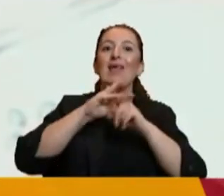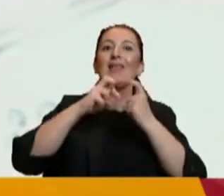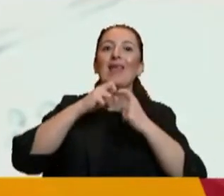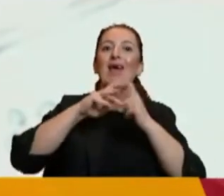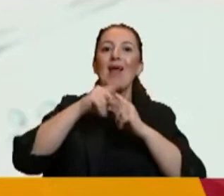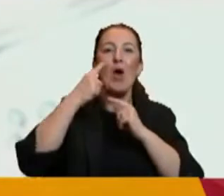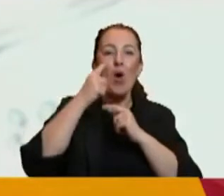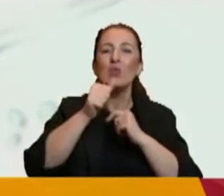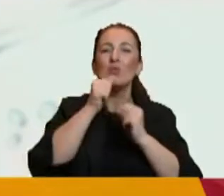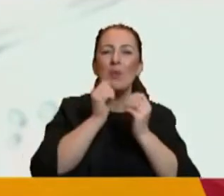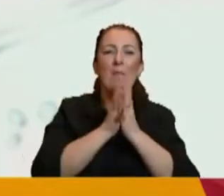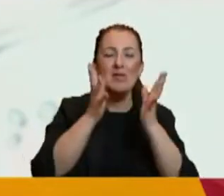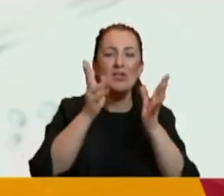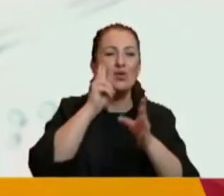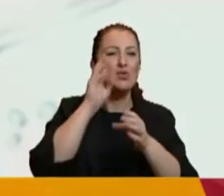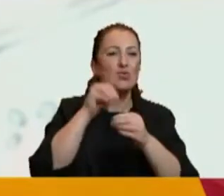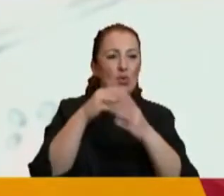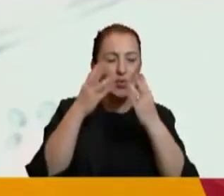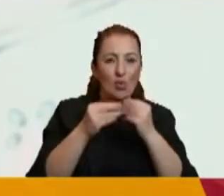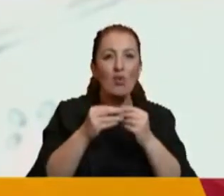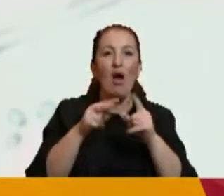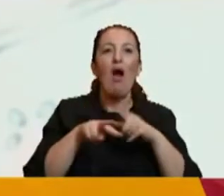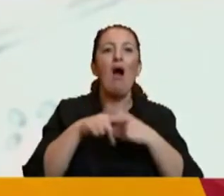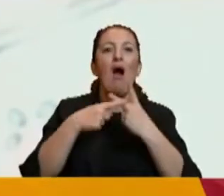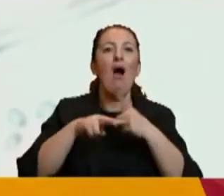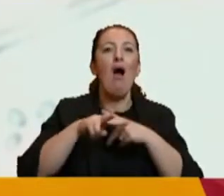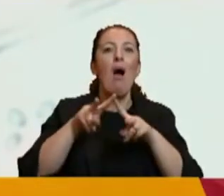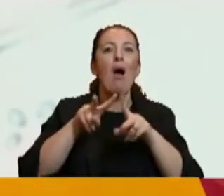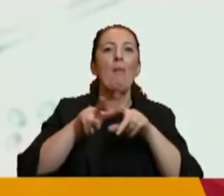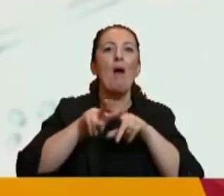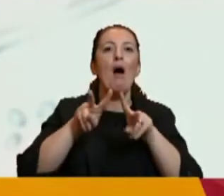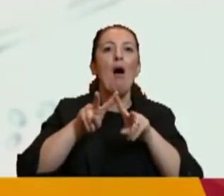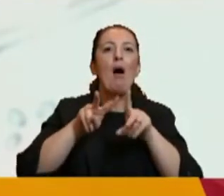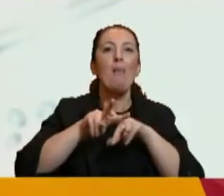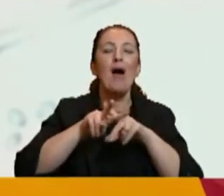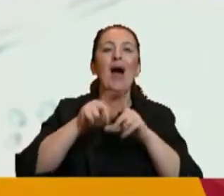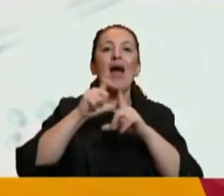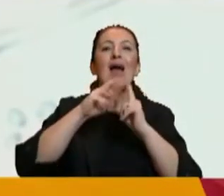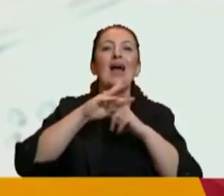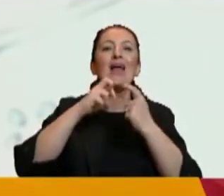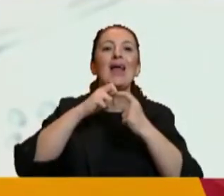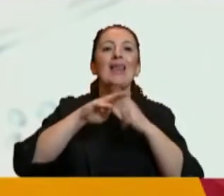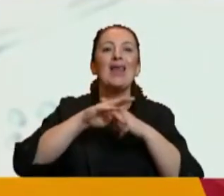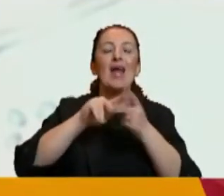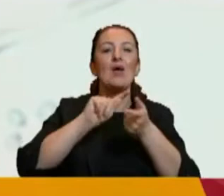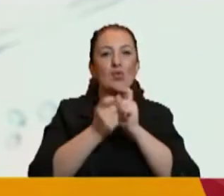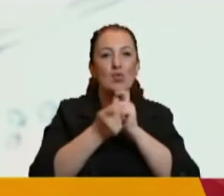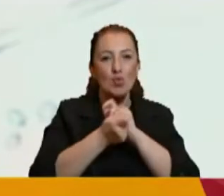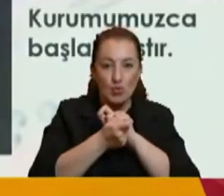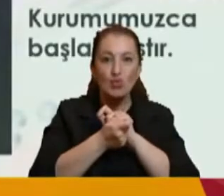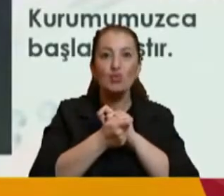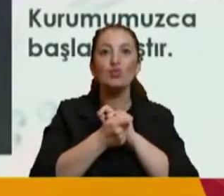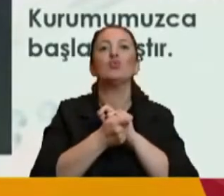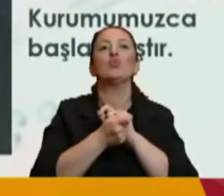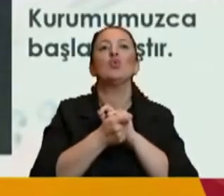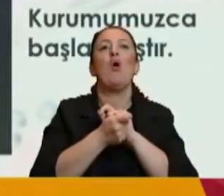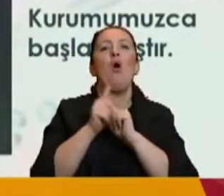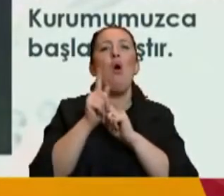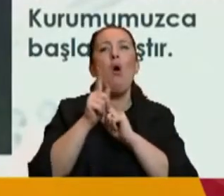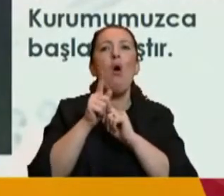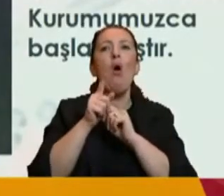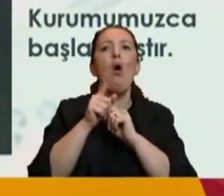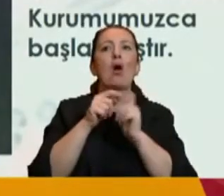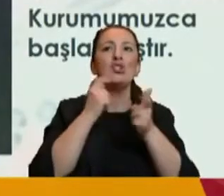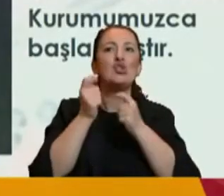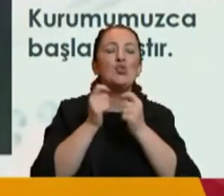sona eriyor ayamama Deresi dönüşüyor kulvarlı dereye 5 Göztepe geçişi de sağ tamamlandı